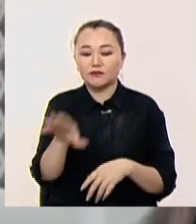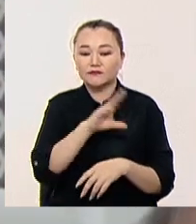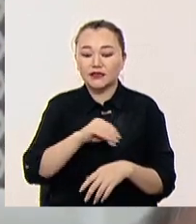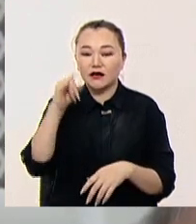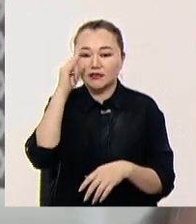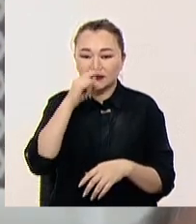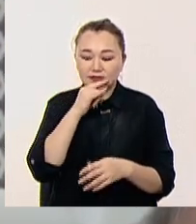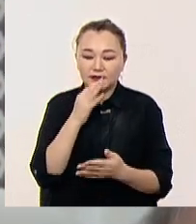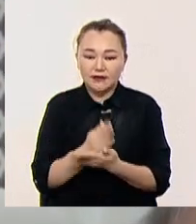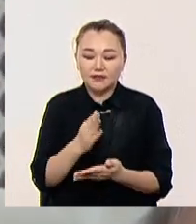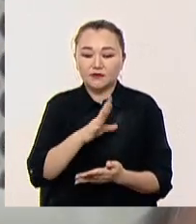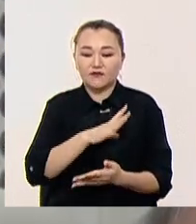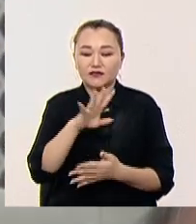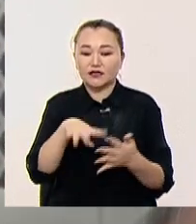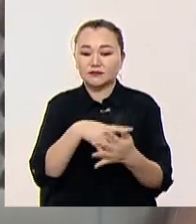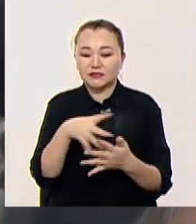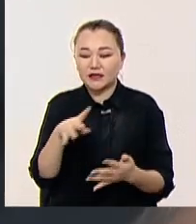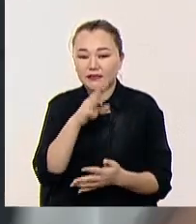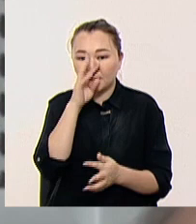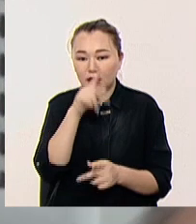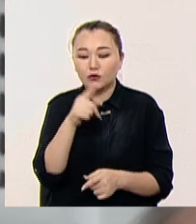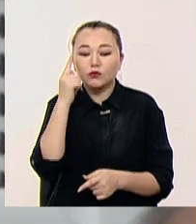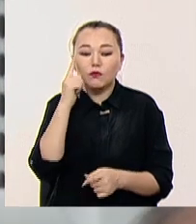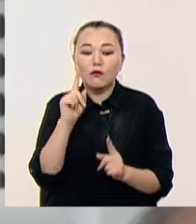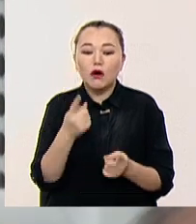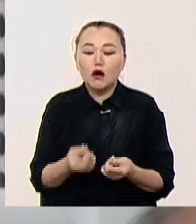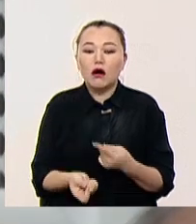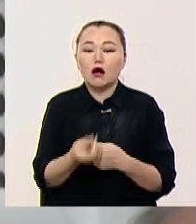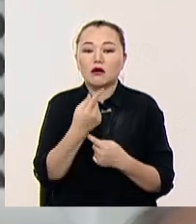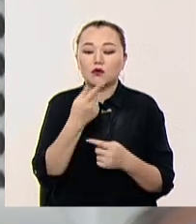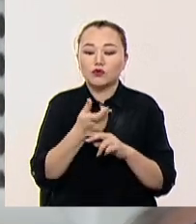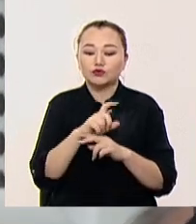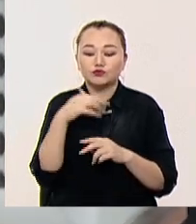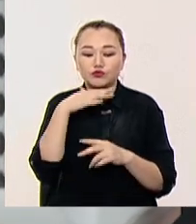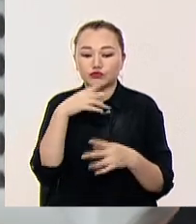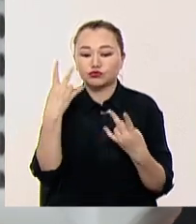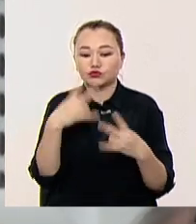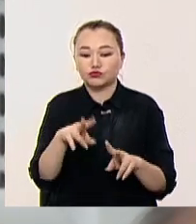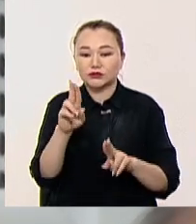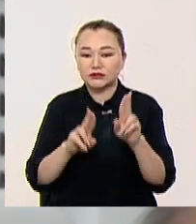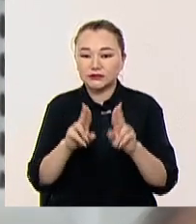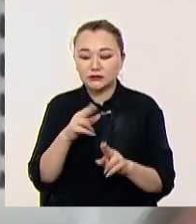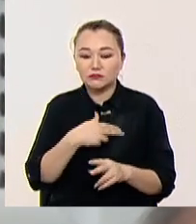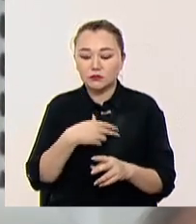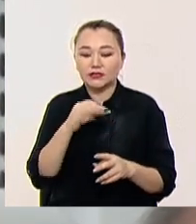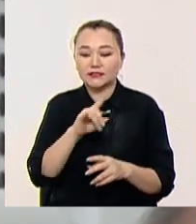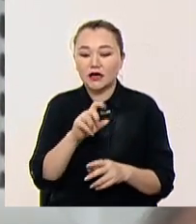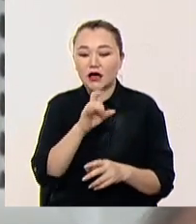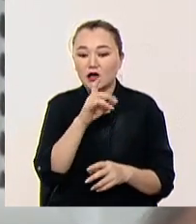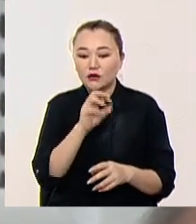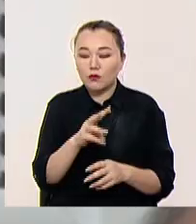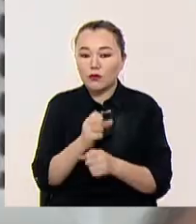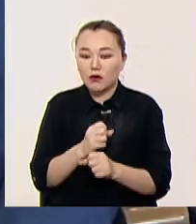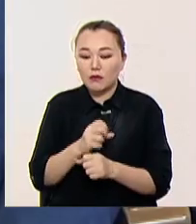Казахстану. Бывает, что расписание неправильное. Думали, почему? Оказывается, очень много ненужных дисциплин. Мы что, из агрономов хотим